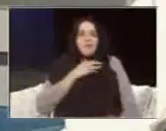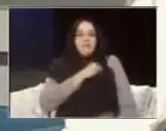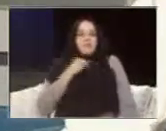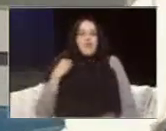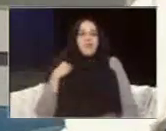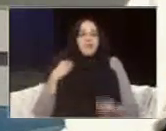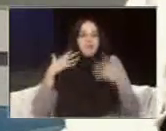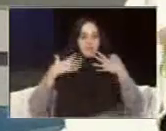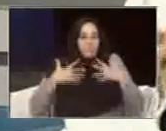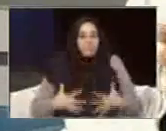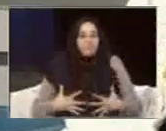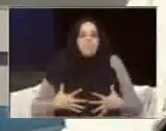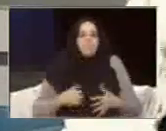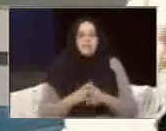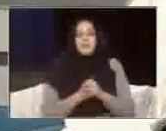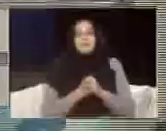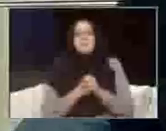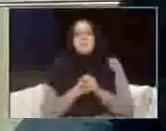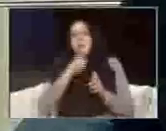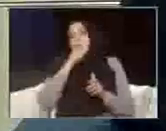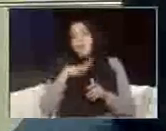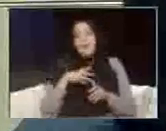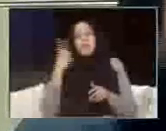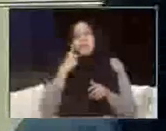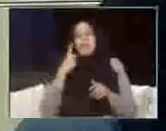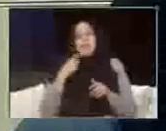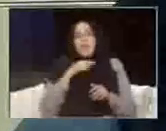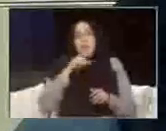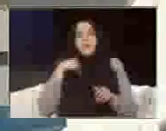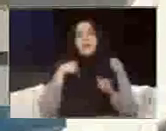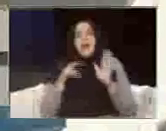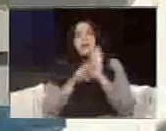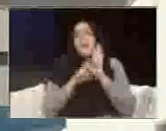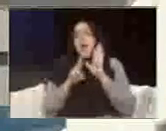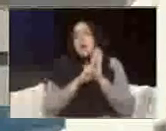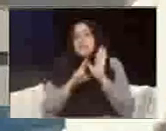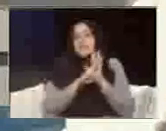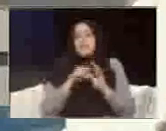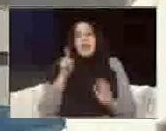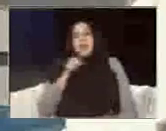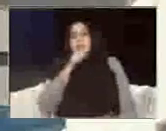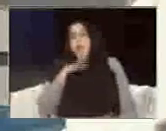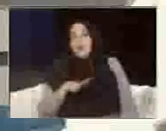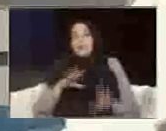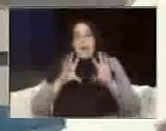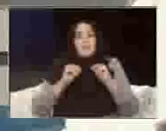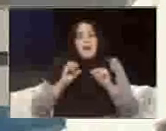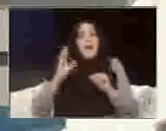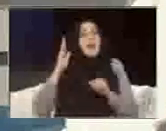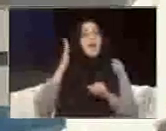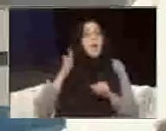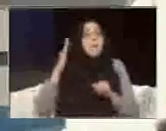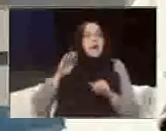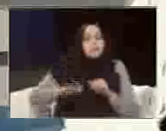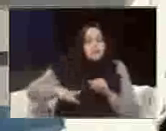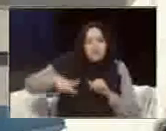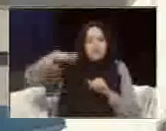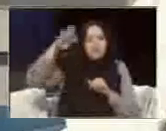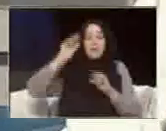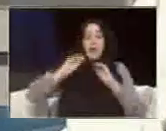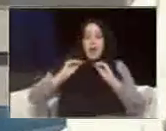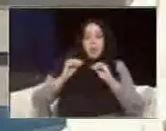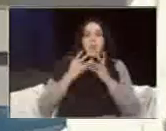كما قلت يا أخي محمد صلاح. ونبينا صلى الله عليه وسلم هو قدوتنا، فقد نشأ في البادية، والبادية تعلم الكثير